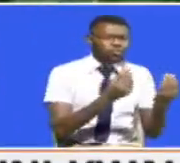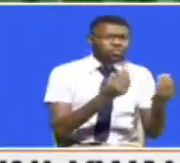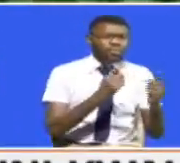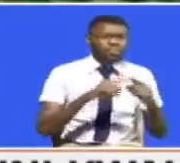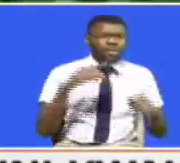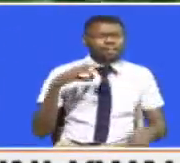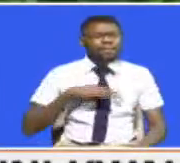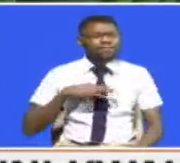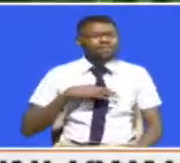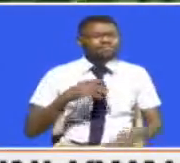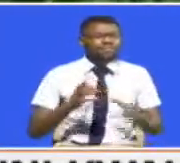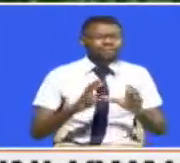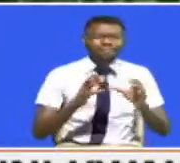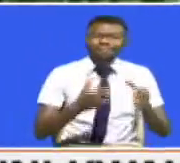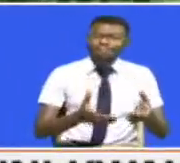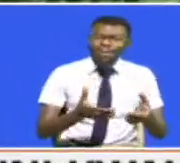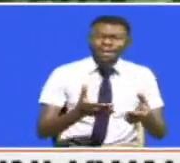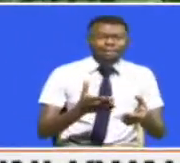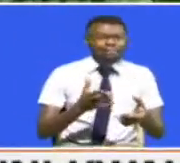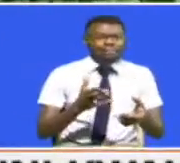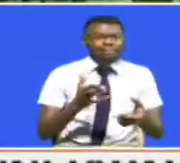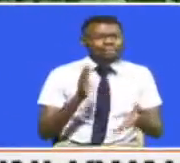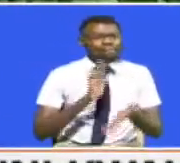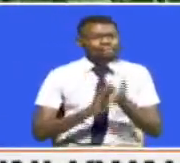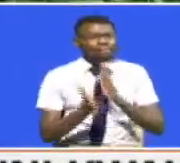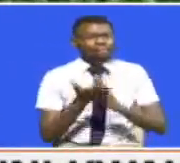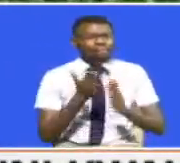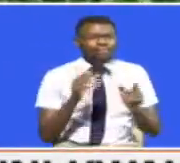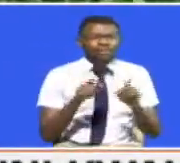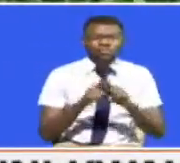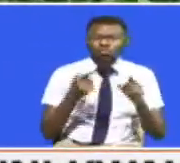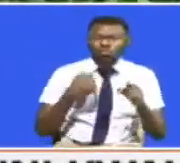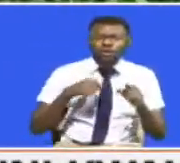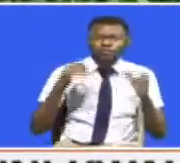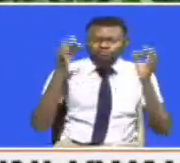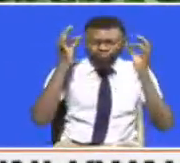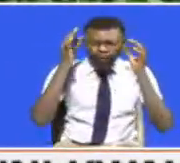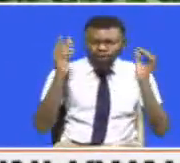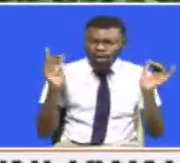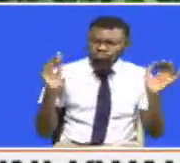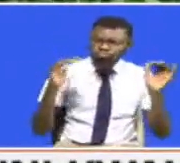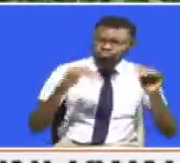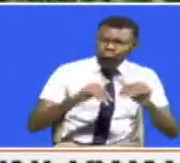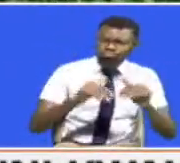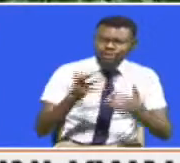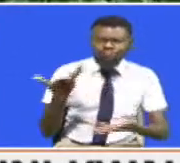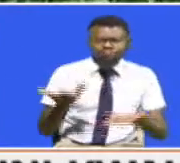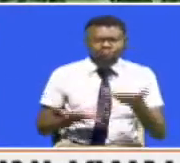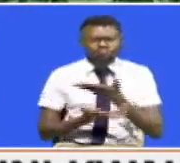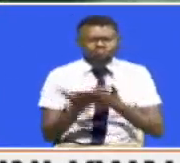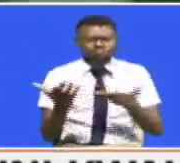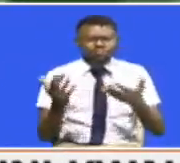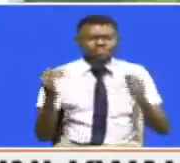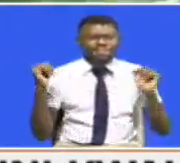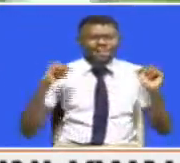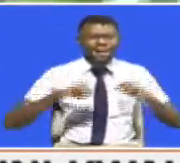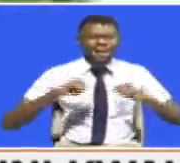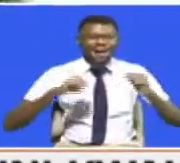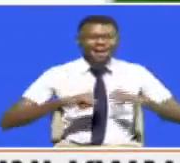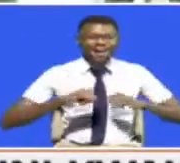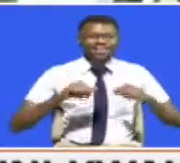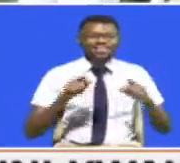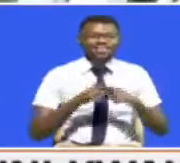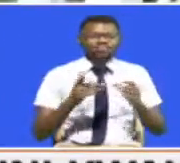za kampuni tutazikosa, tukaona tukusanyike na tushauriane ili tuweze